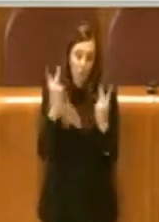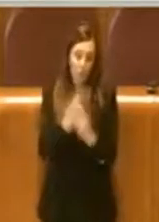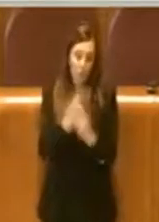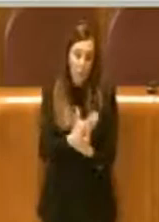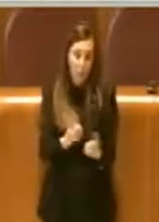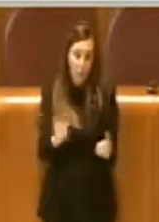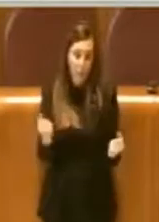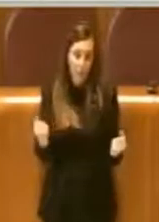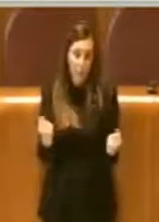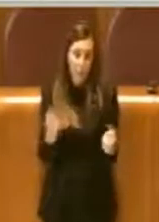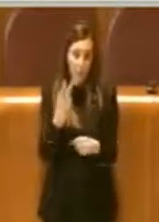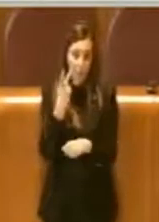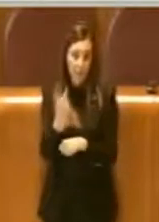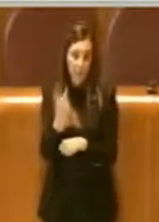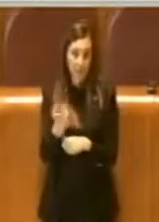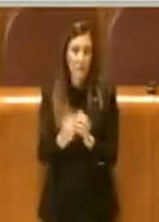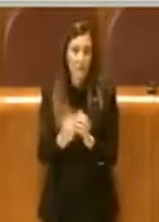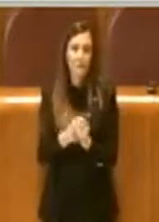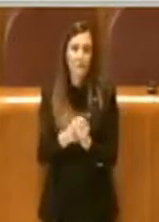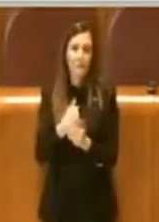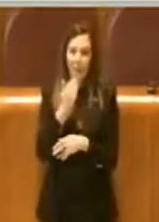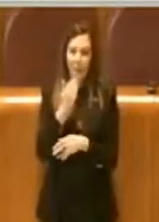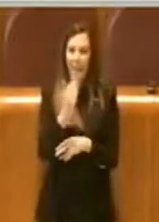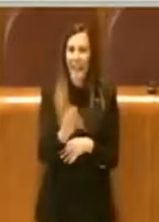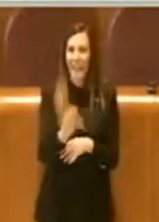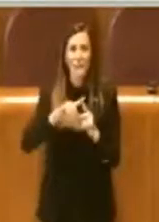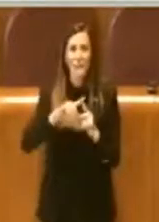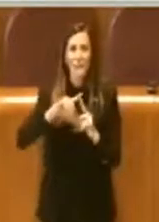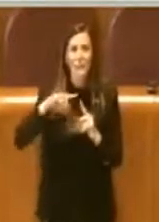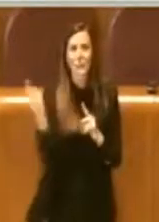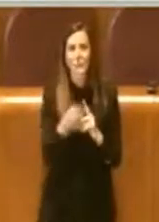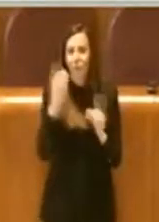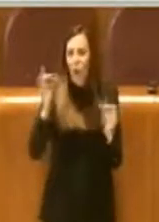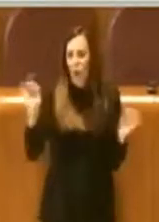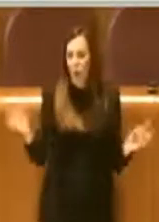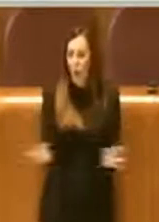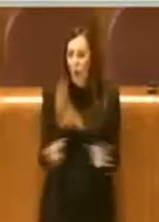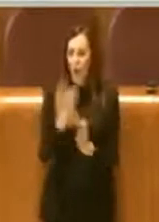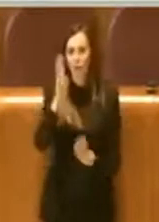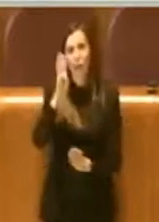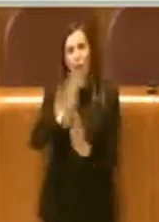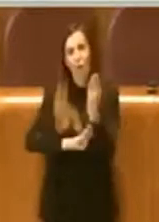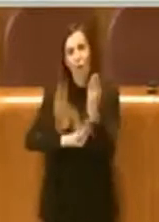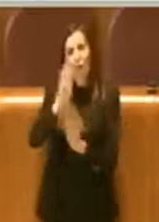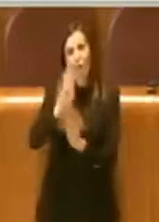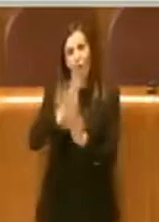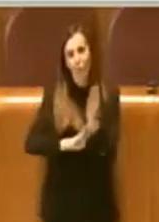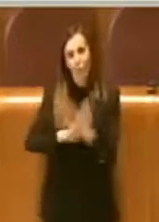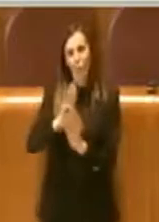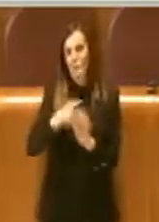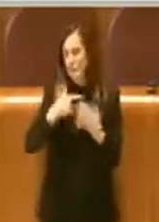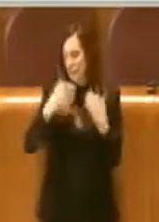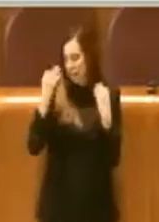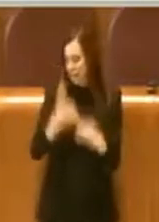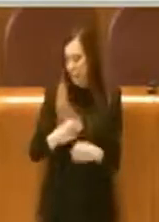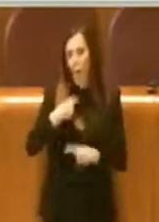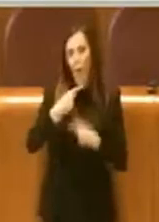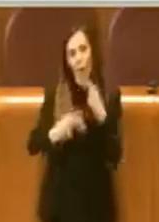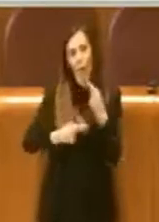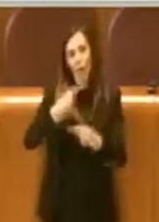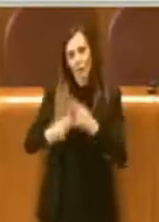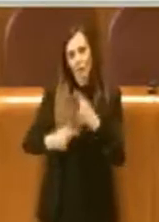Per cui ringrazio veramente tutti per questa occasione di confronto. Ci sarà modo di